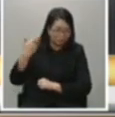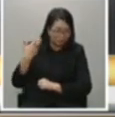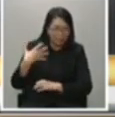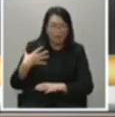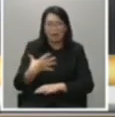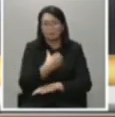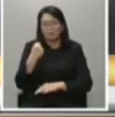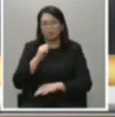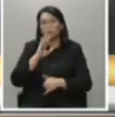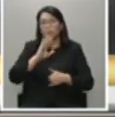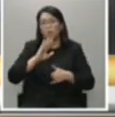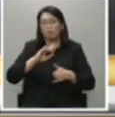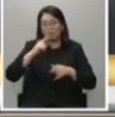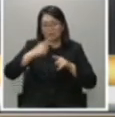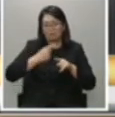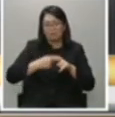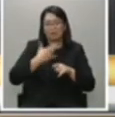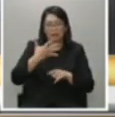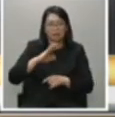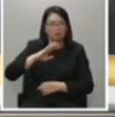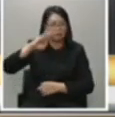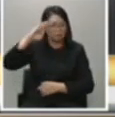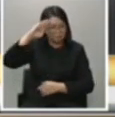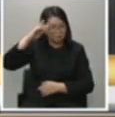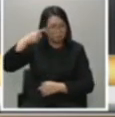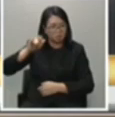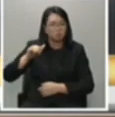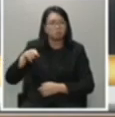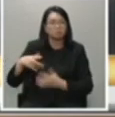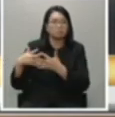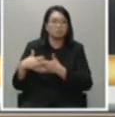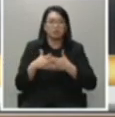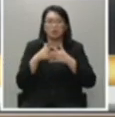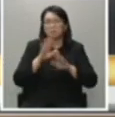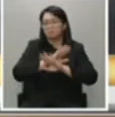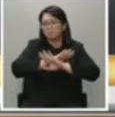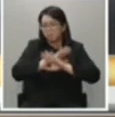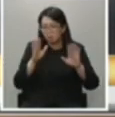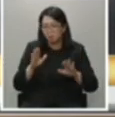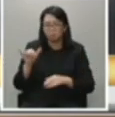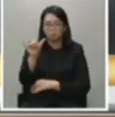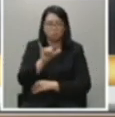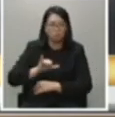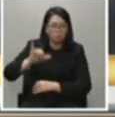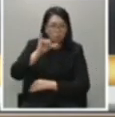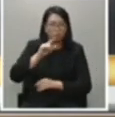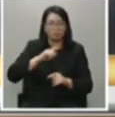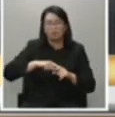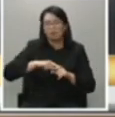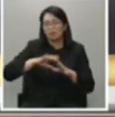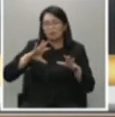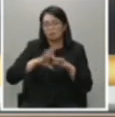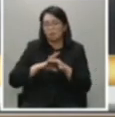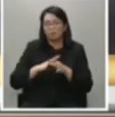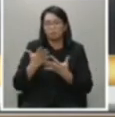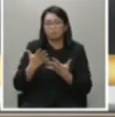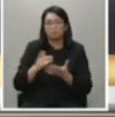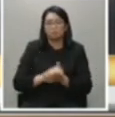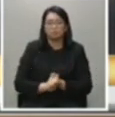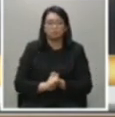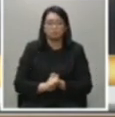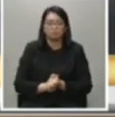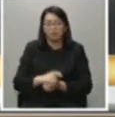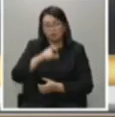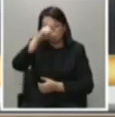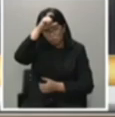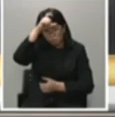จของพลเอกประยุทธ์เพียง5เดือนเท่านั้นค่ะหลังจากนั้นไม่นานกลุ่มสหภาพยุโรปประเทศตุรกีและประเทศ